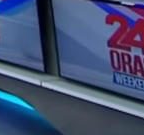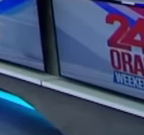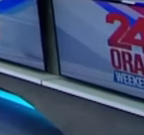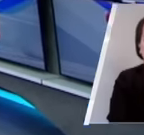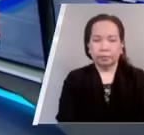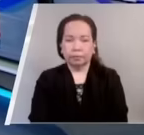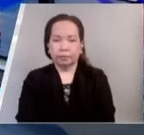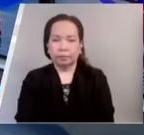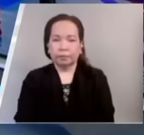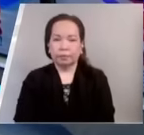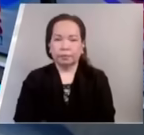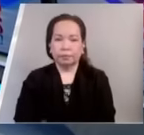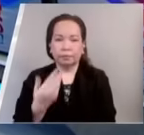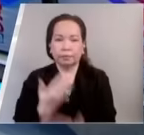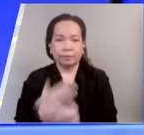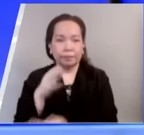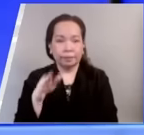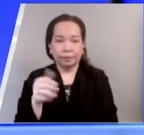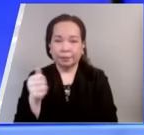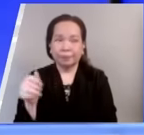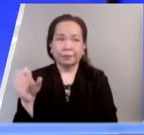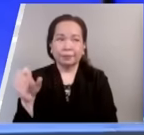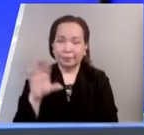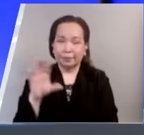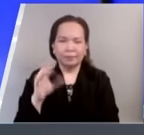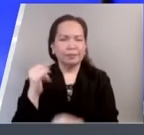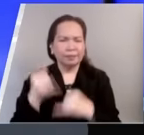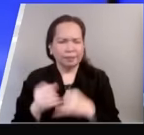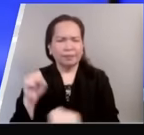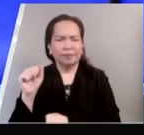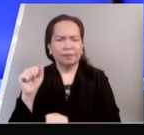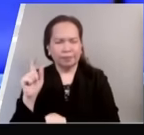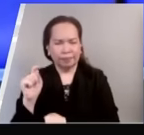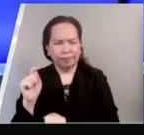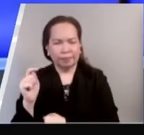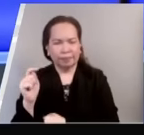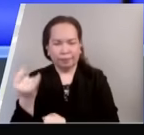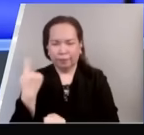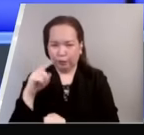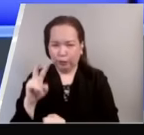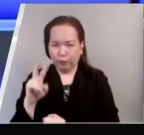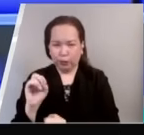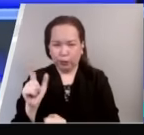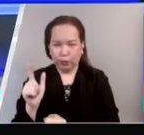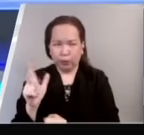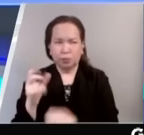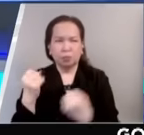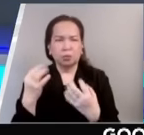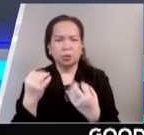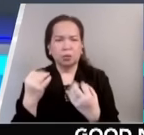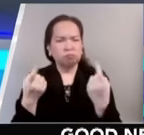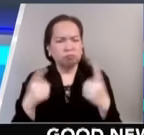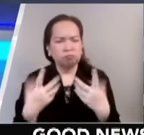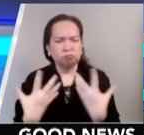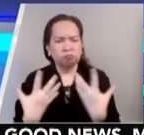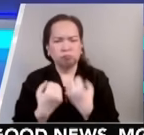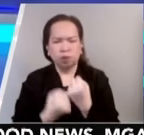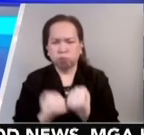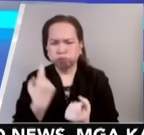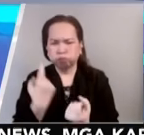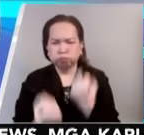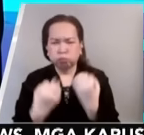Magandang hapon po huling Sabado ngayon ng 2023 dumami pa ang mga napupuruhan ng paputok na ngayo mahigit 100